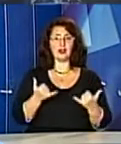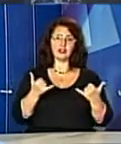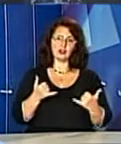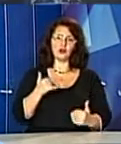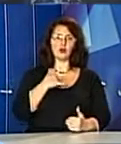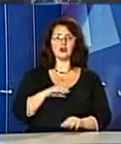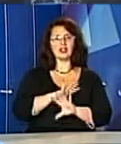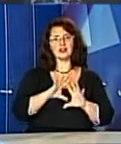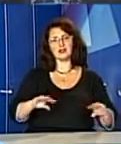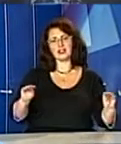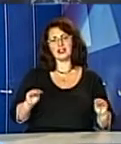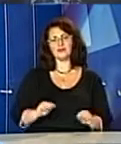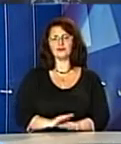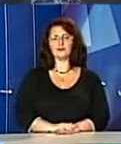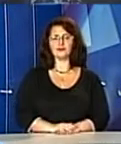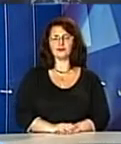все.